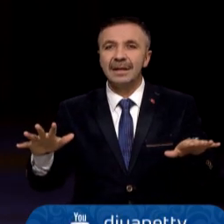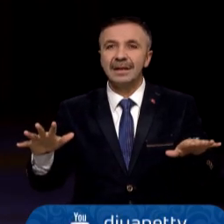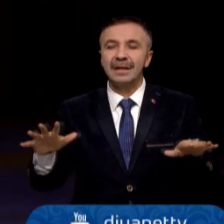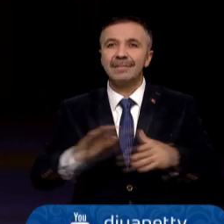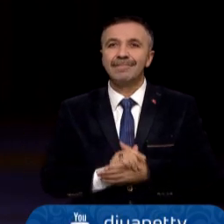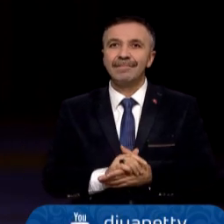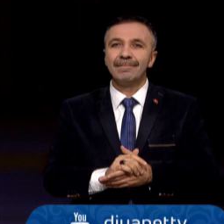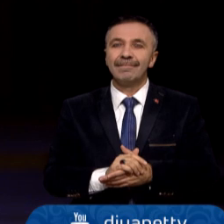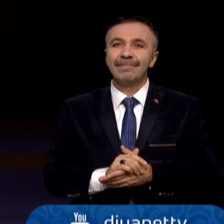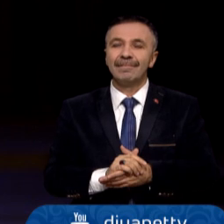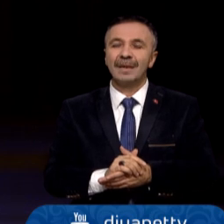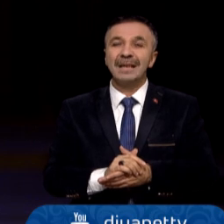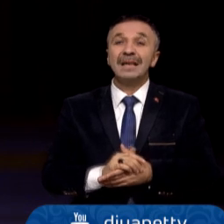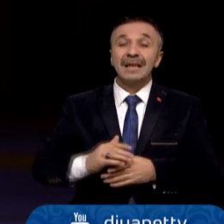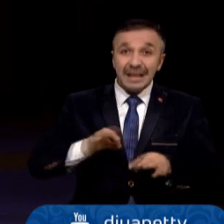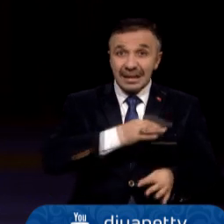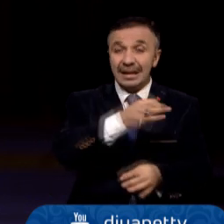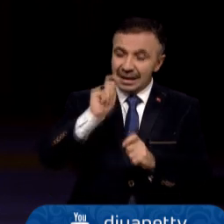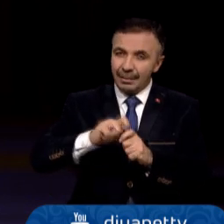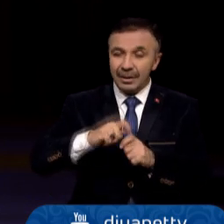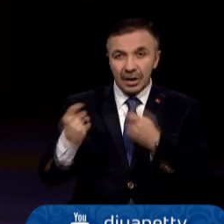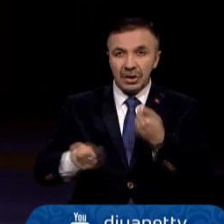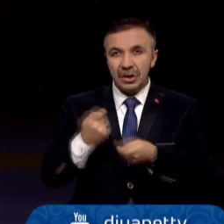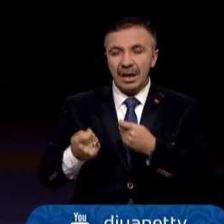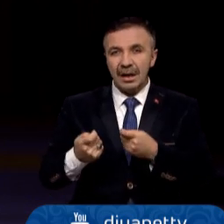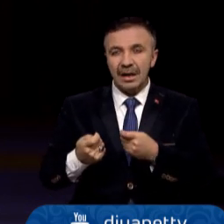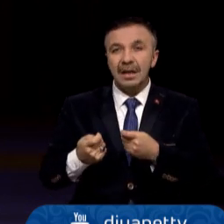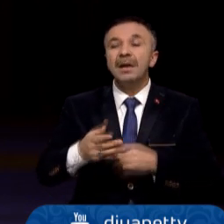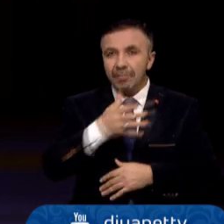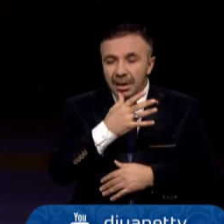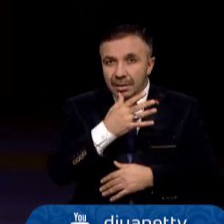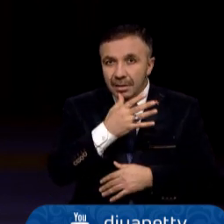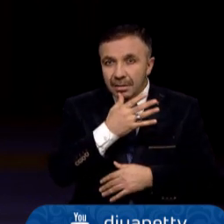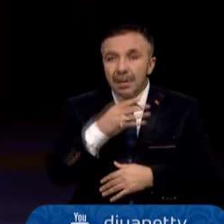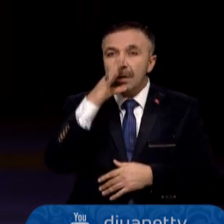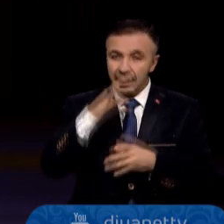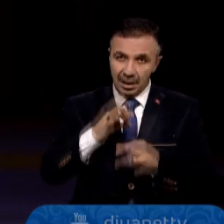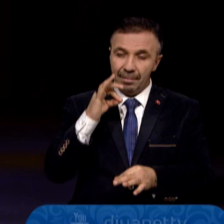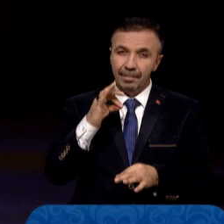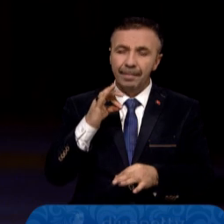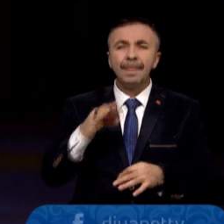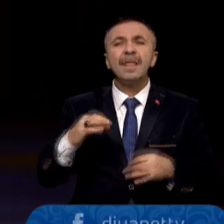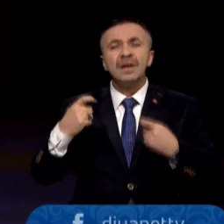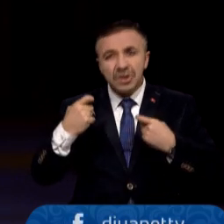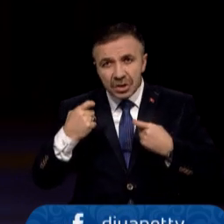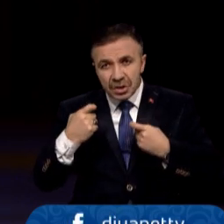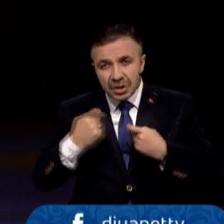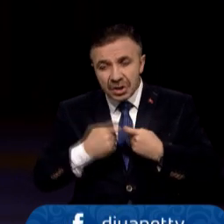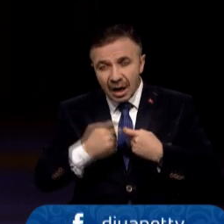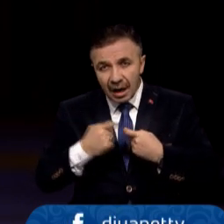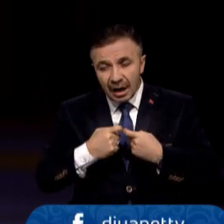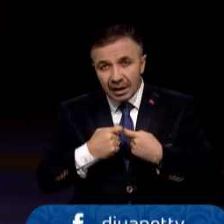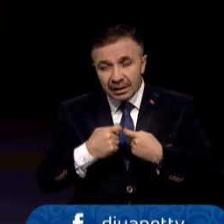kazandırdın İnsanların yapacağı işler belli olsun Kim Cihat